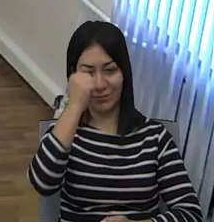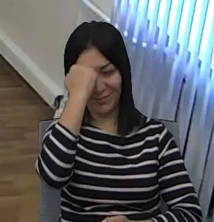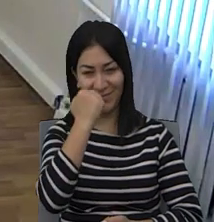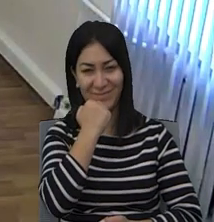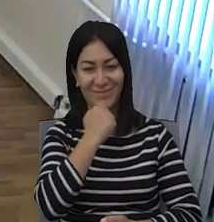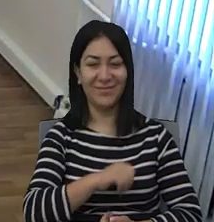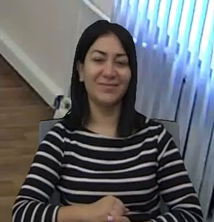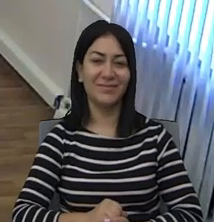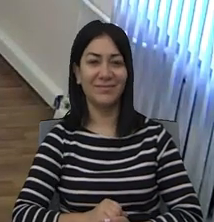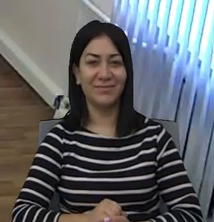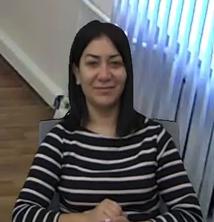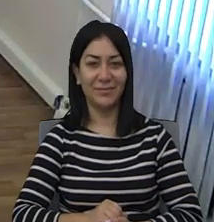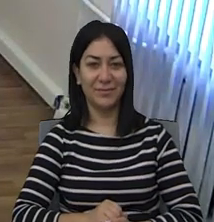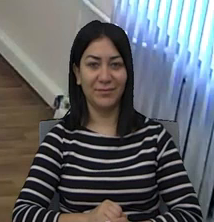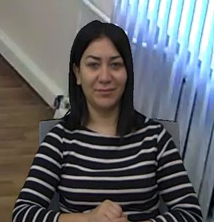ձեզ։